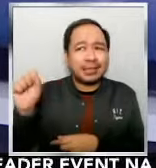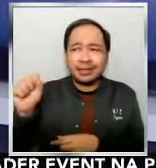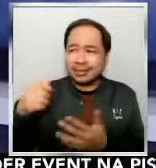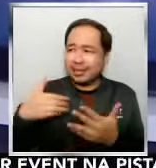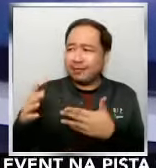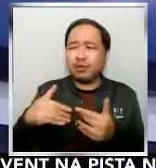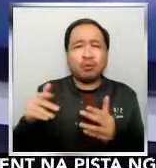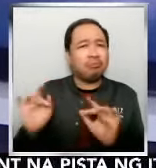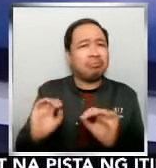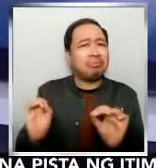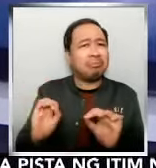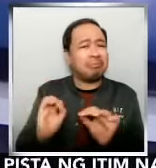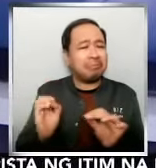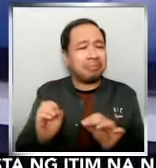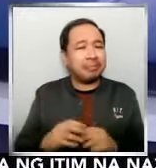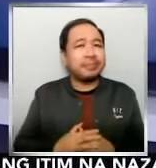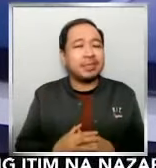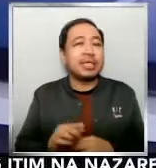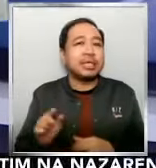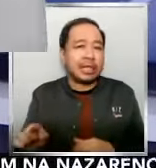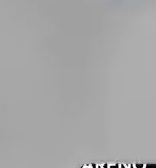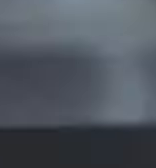ang inaksyonan sa sumbungan ng bayan.